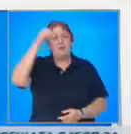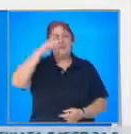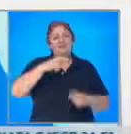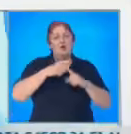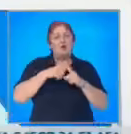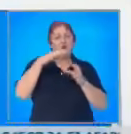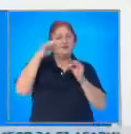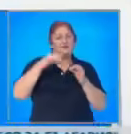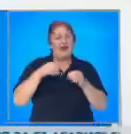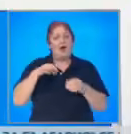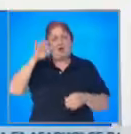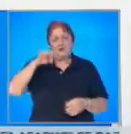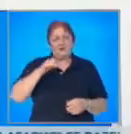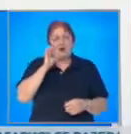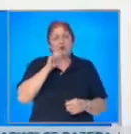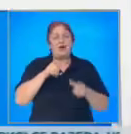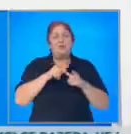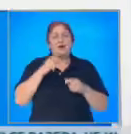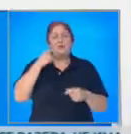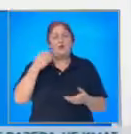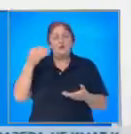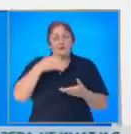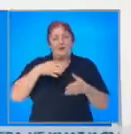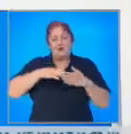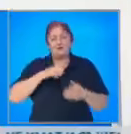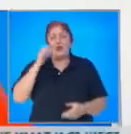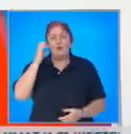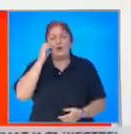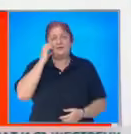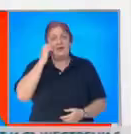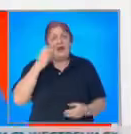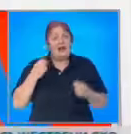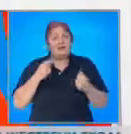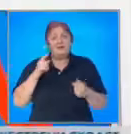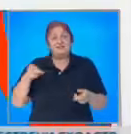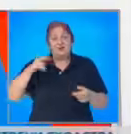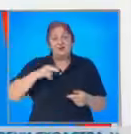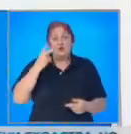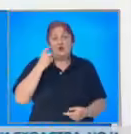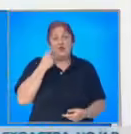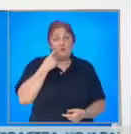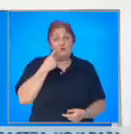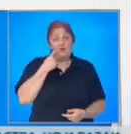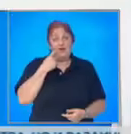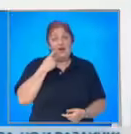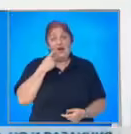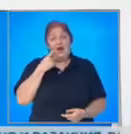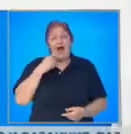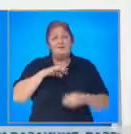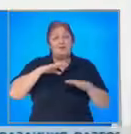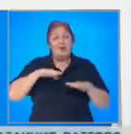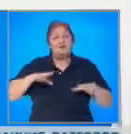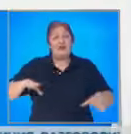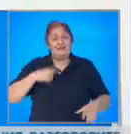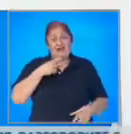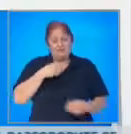Българската холивудска звезда, номинирана за Оскар Мария Бакалова, се прибра в родния си Бургас. Актрисата не се е връщала там от 2 години, а сега в морския град